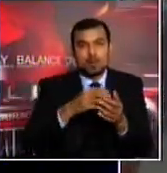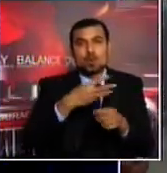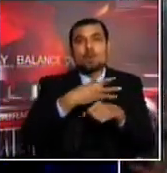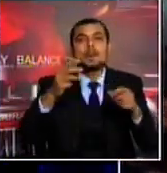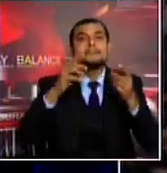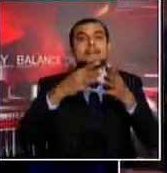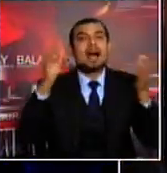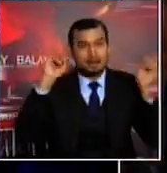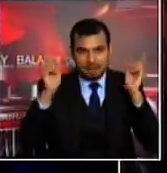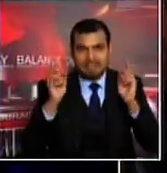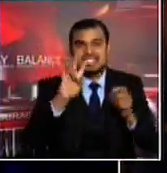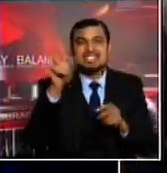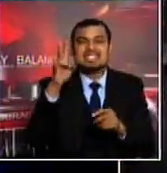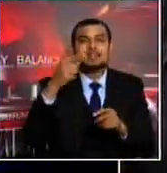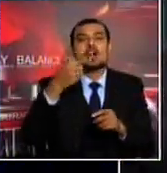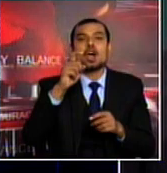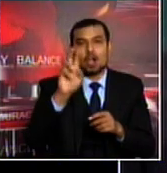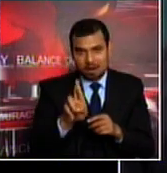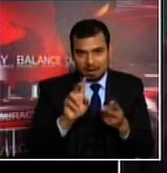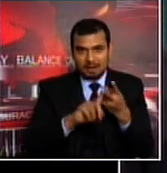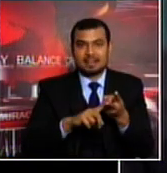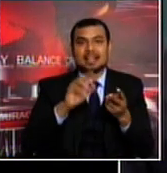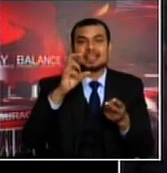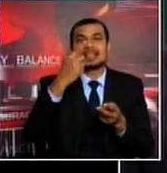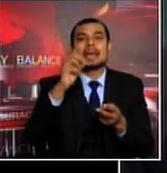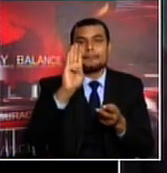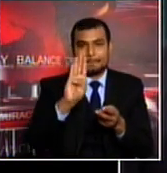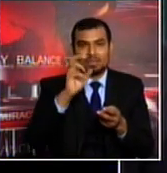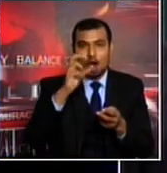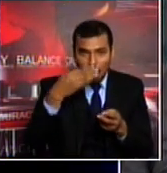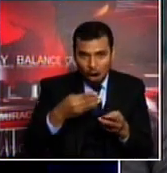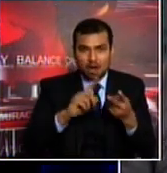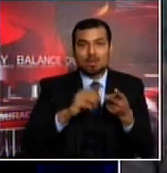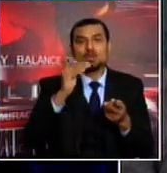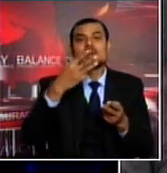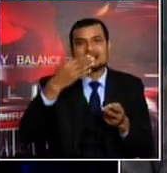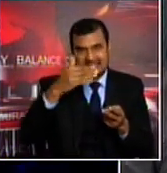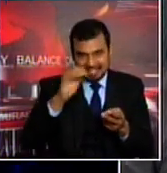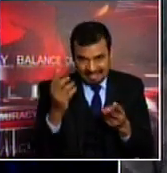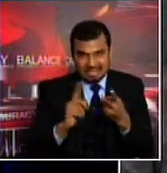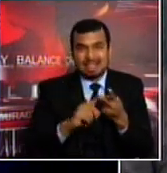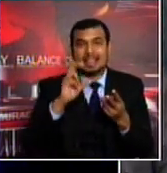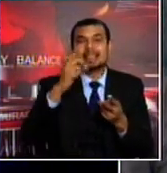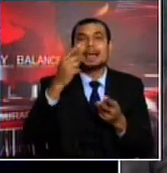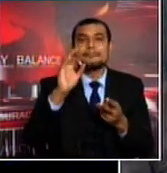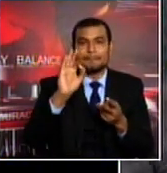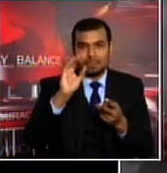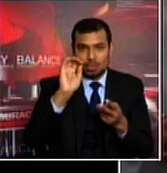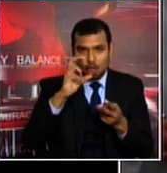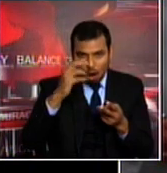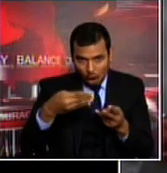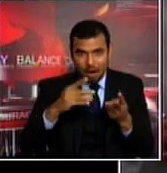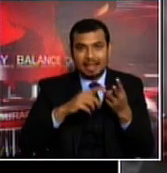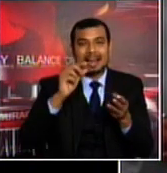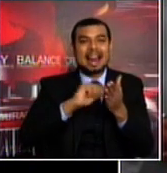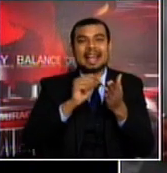7 शिवनगरका उत्तम आचार्य, देवदह 5 तुलसी नेउपाने, देवदह 4 लेखनाथ नेउपाने,